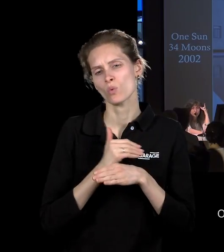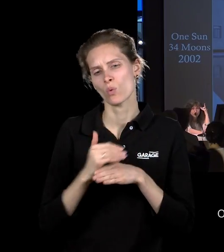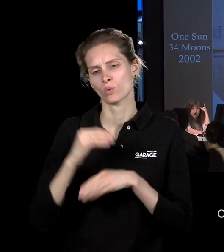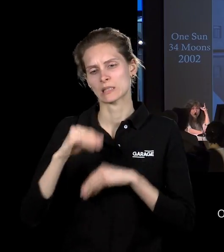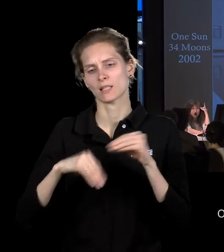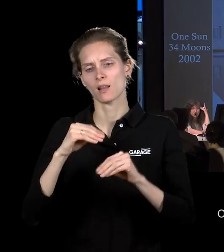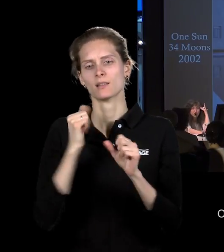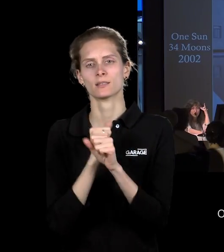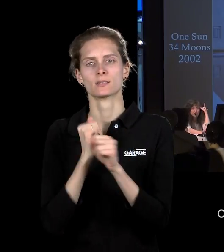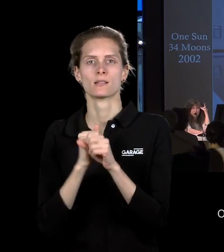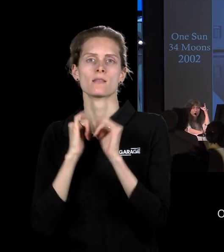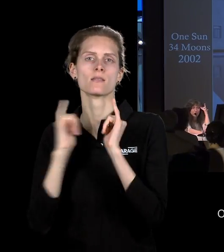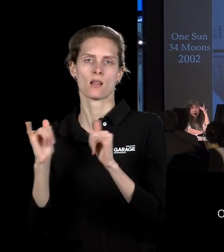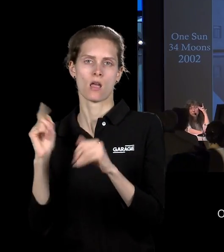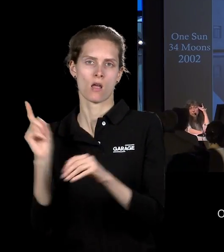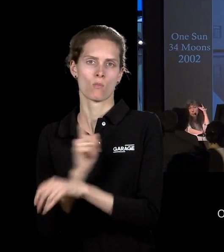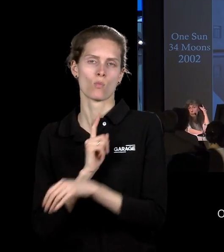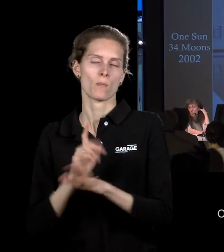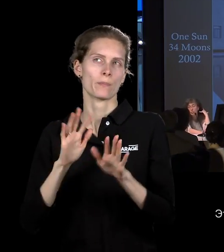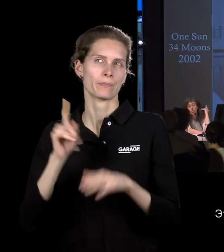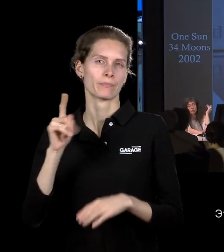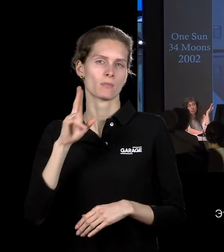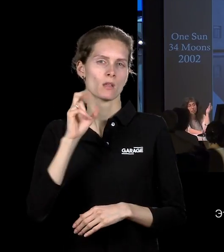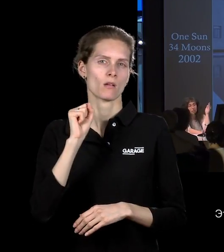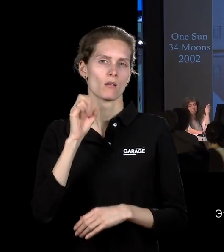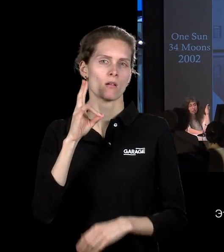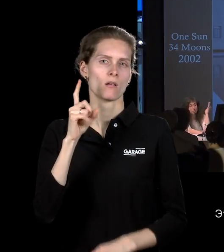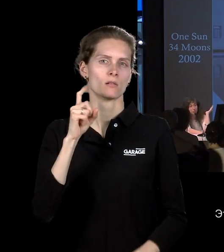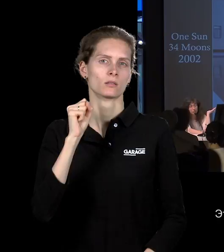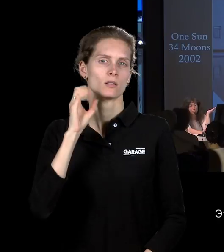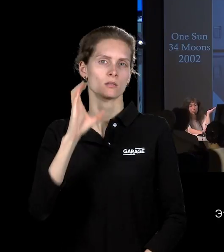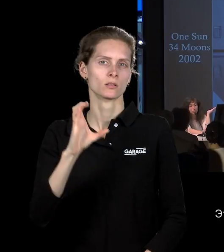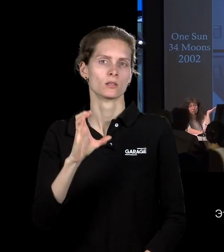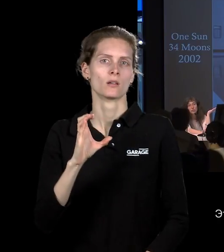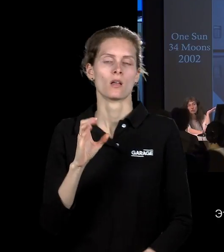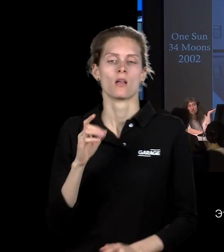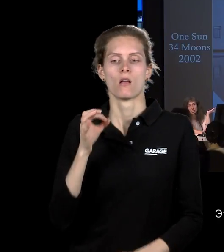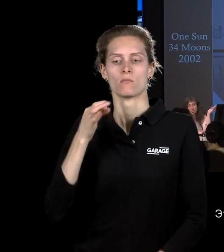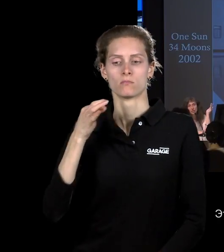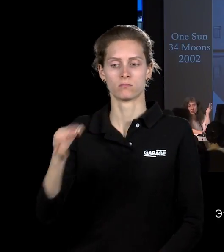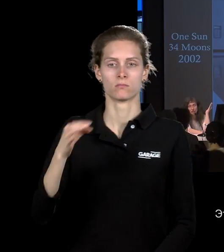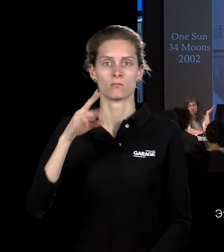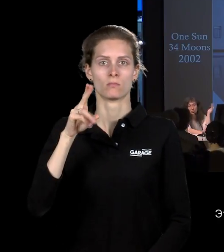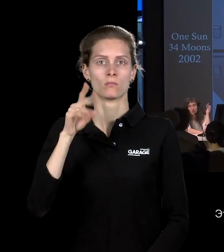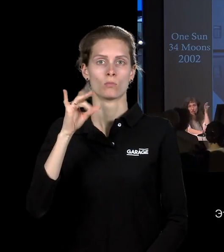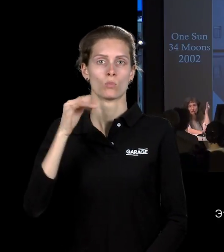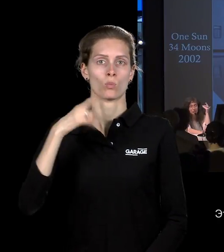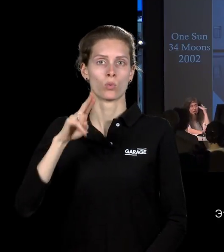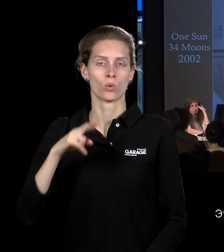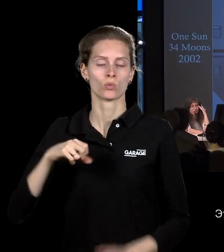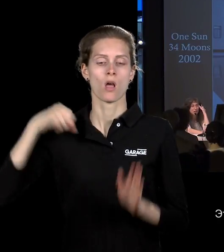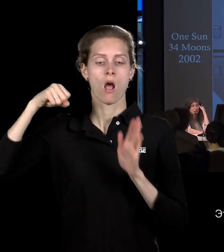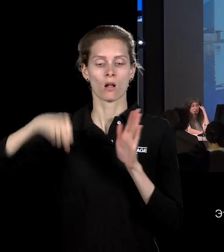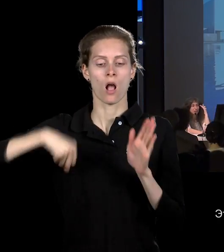музея в Канзасе, по-моему, вот такой огромный, как бы это пруд, вот та самая идея колодца,